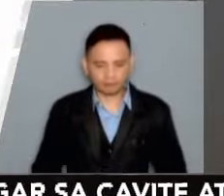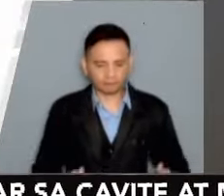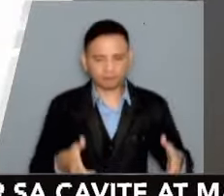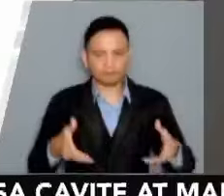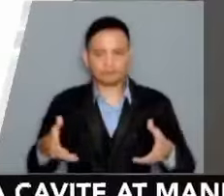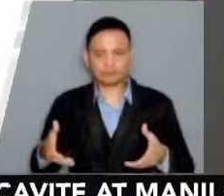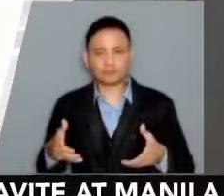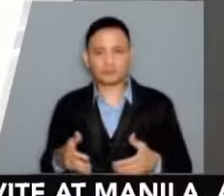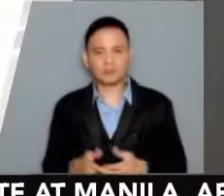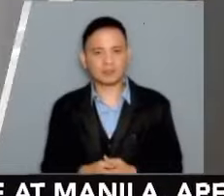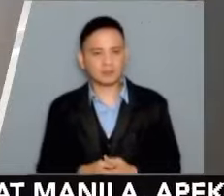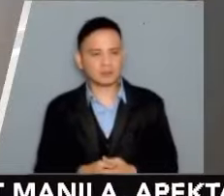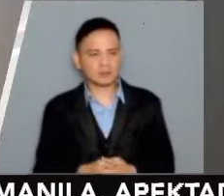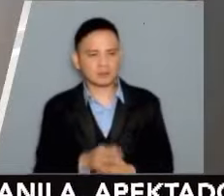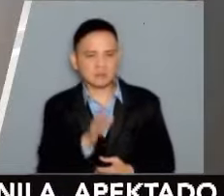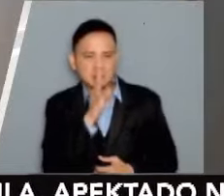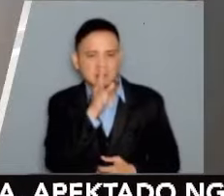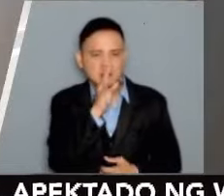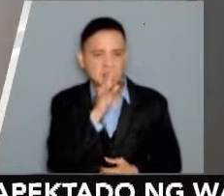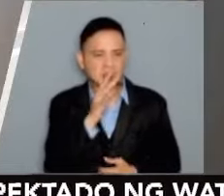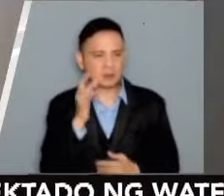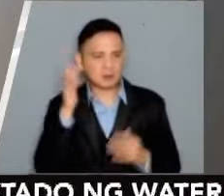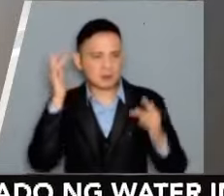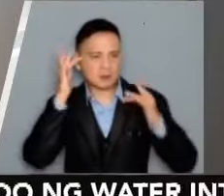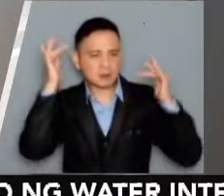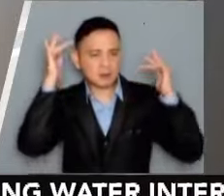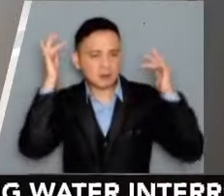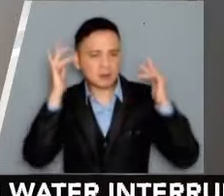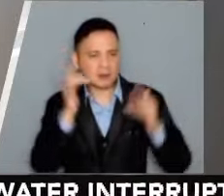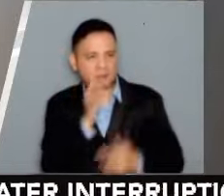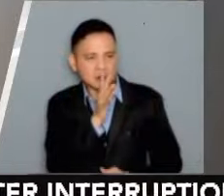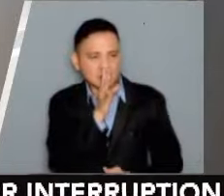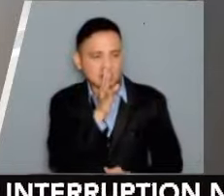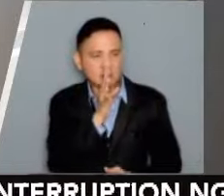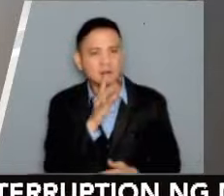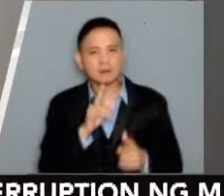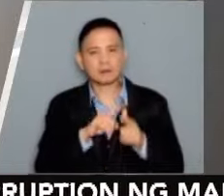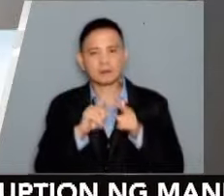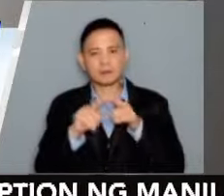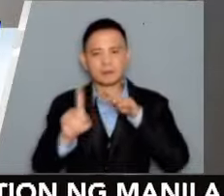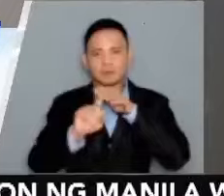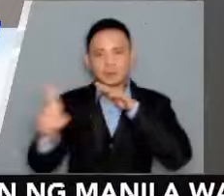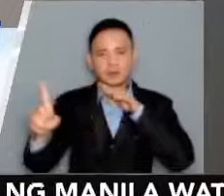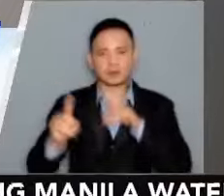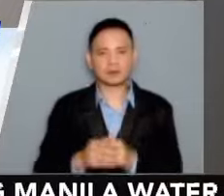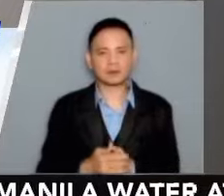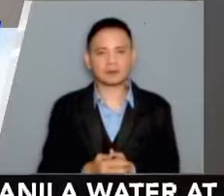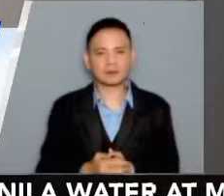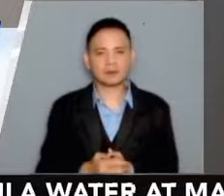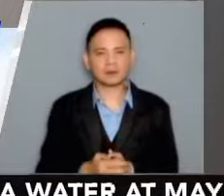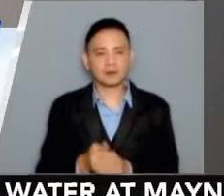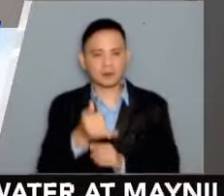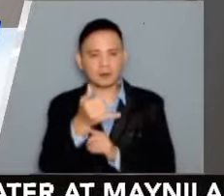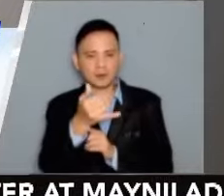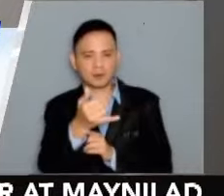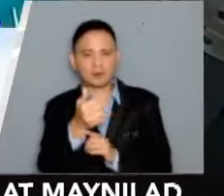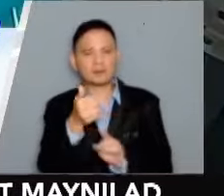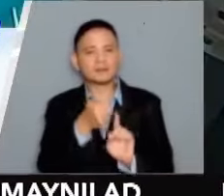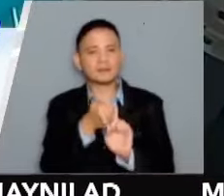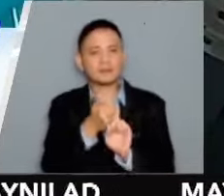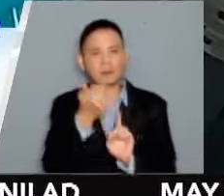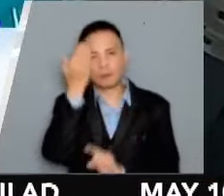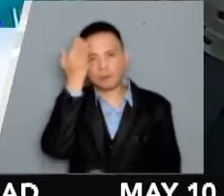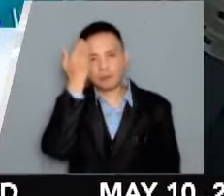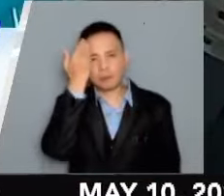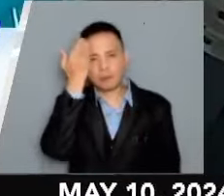natawag at saka umalis tingin ng uploader na nakatira sa bahay nagpapanggap lang na delivery Rider ang lalaki